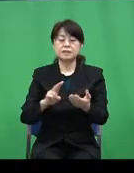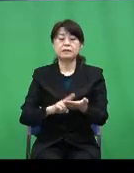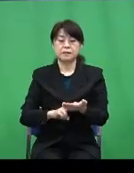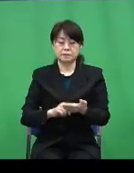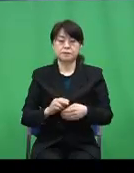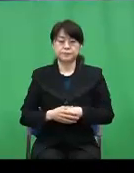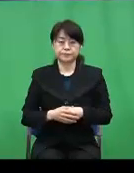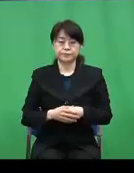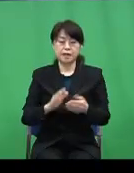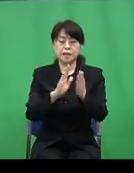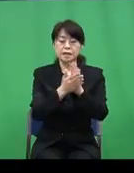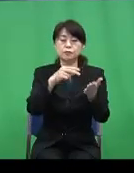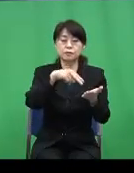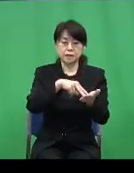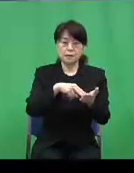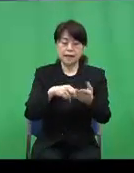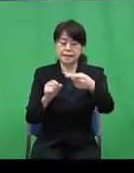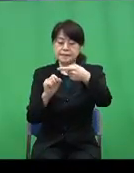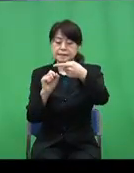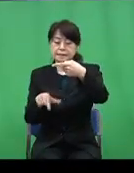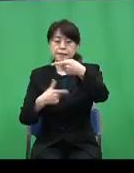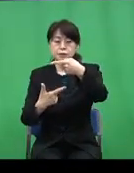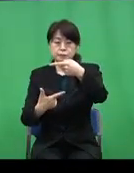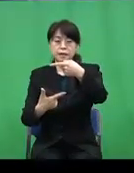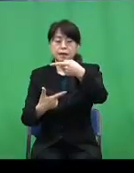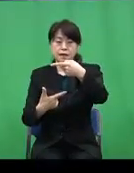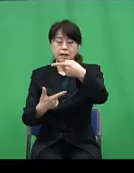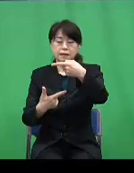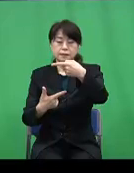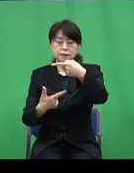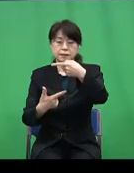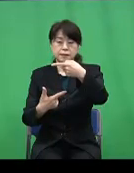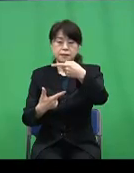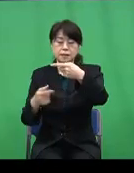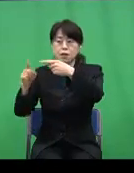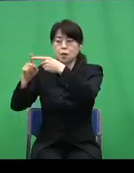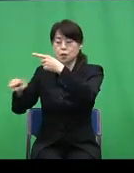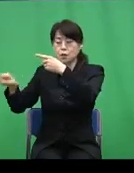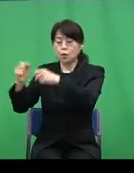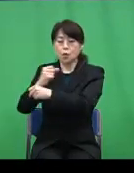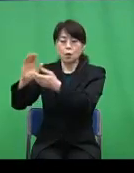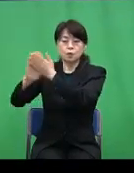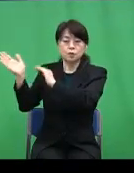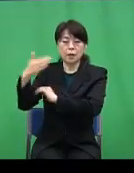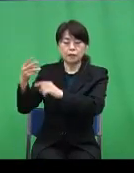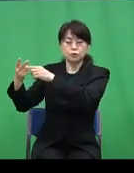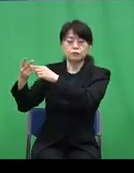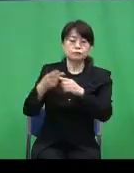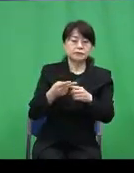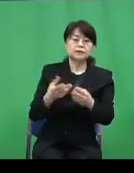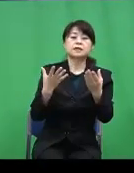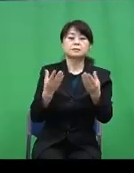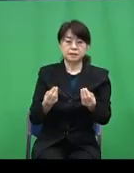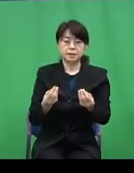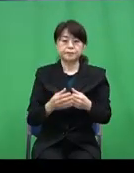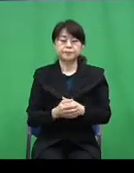県としては1月6日にすでに厚労省から、このことについての通知